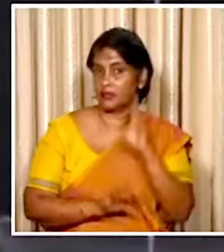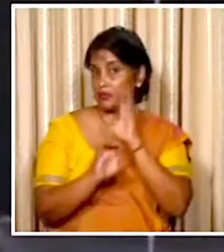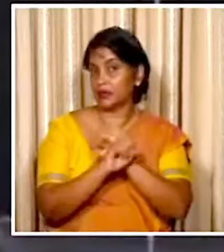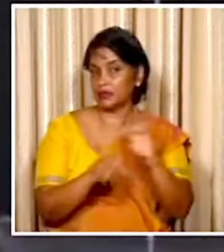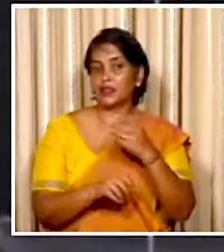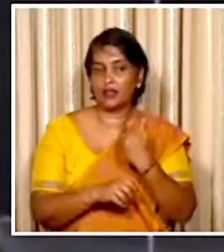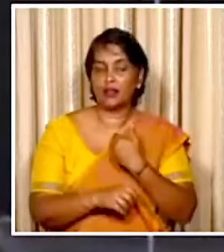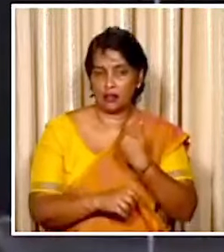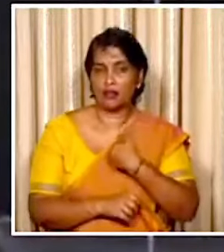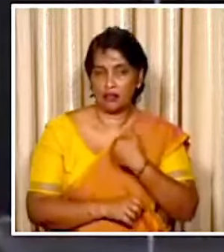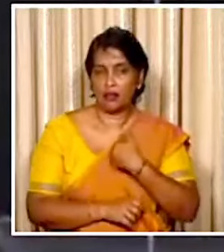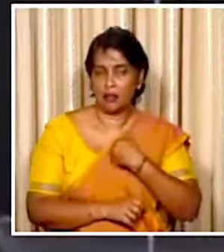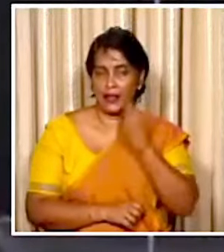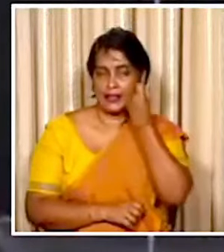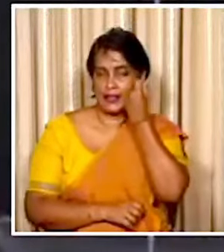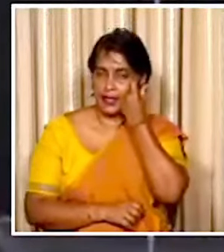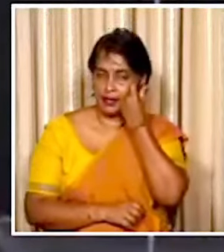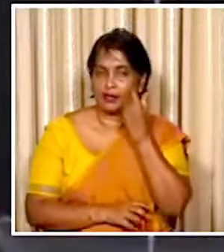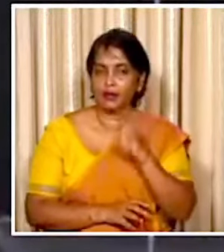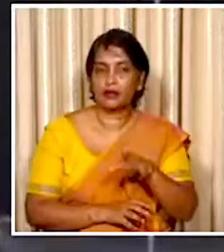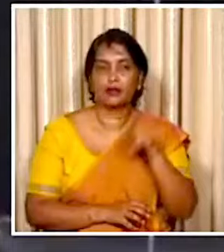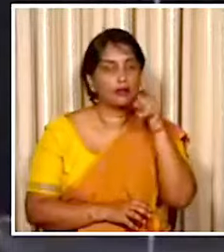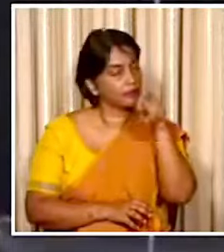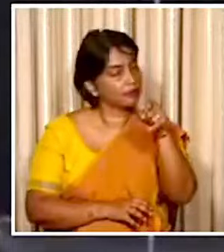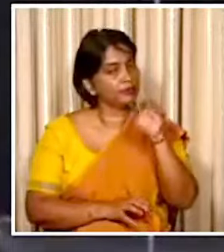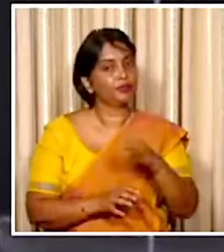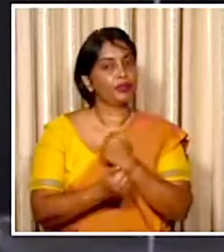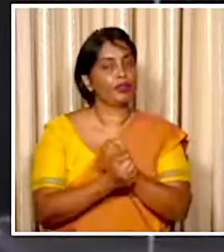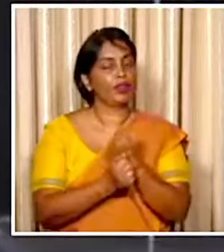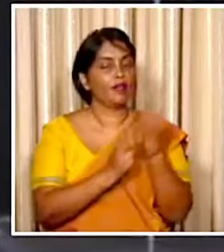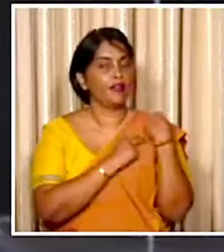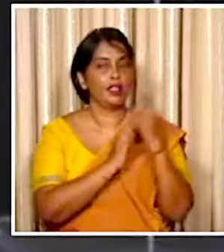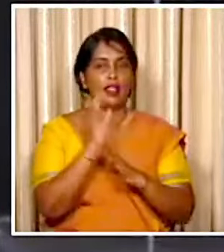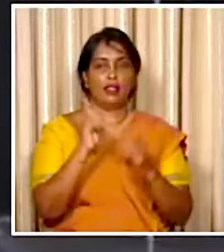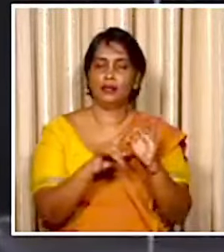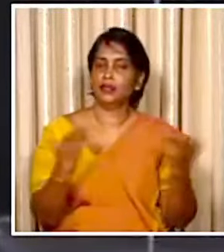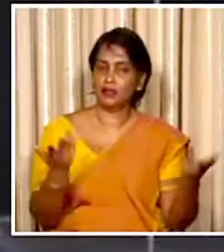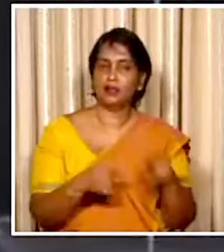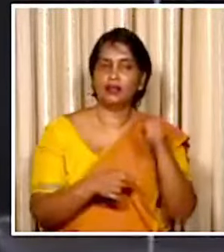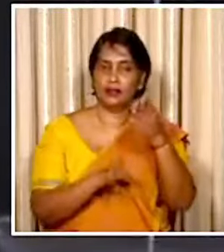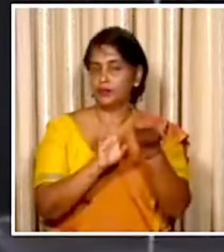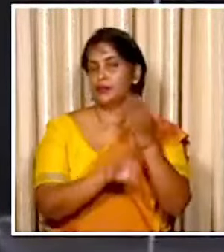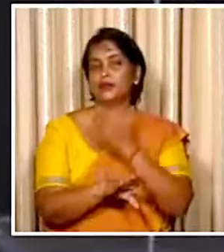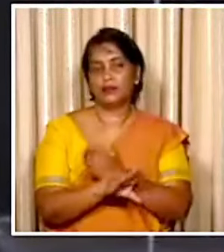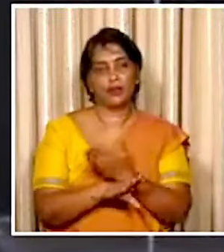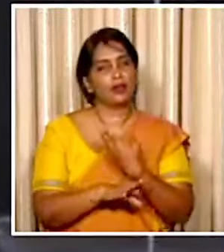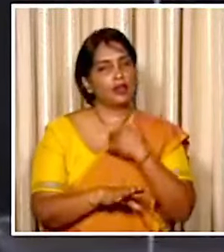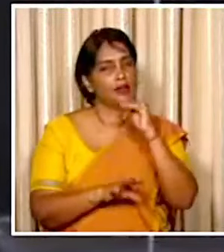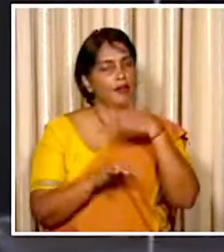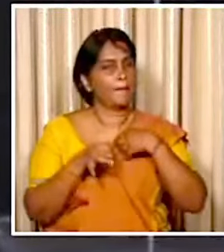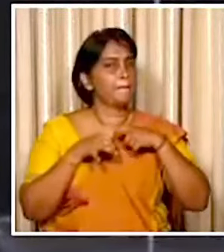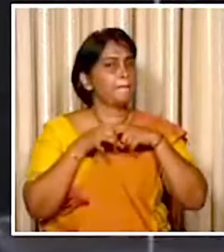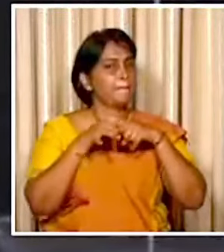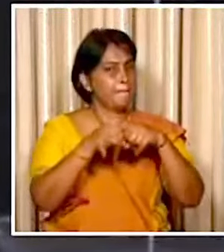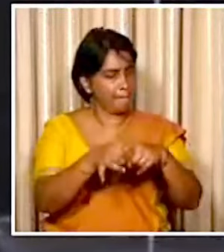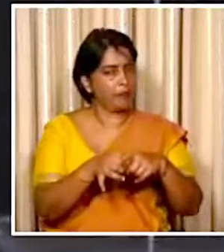එක අපි සැක කරන්නේ දැන් ඔබතුමා මෙතන පොලිසිය බාර ඇමතුමත් නැහැ ඔබතුමා මීට කලිනුත් අපි සමහර ප්‍රශ්න මතු කරාම